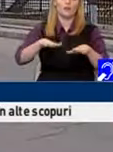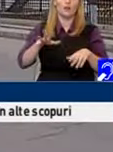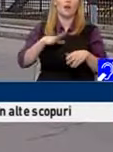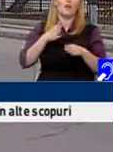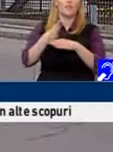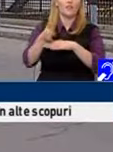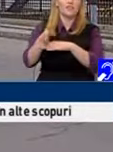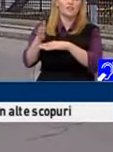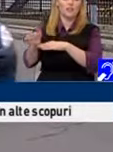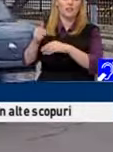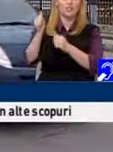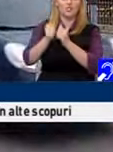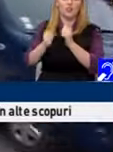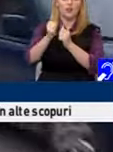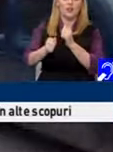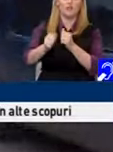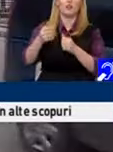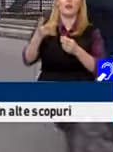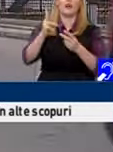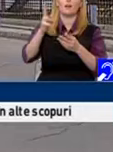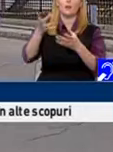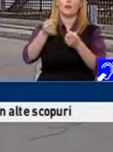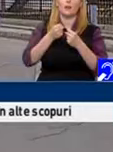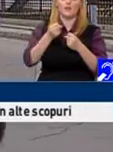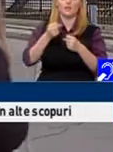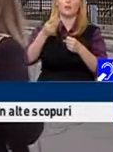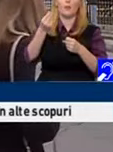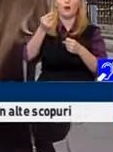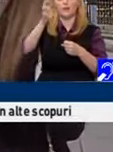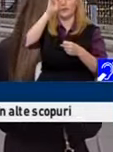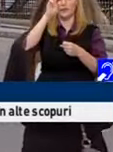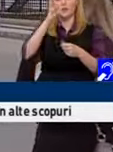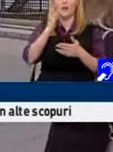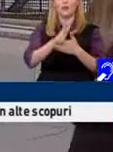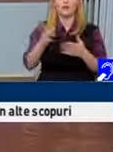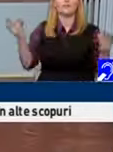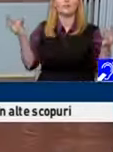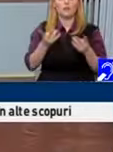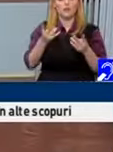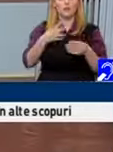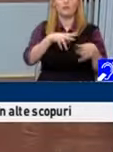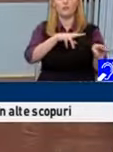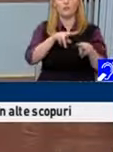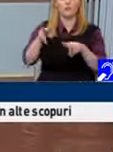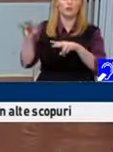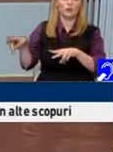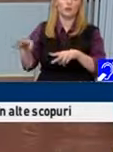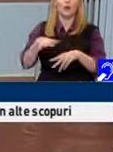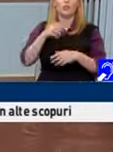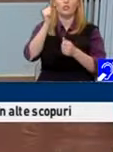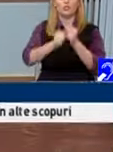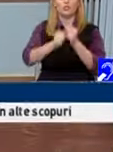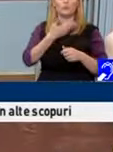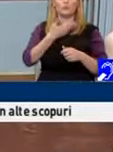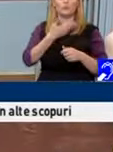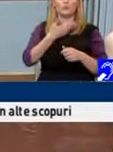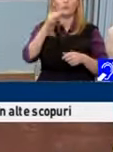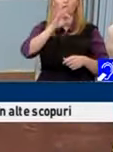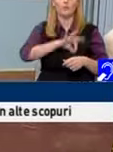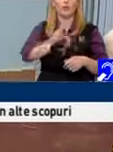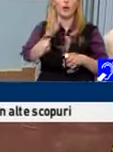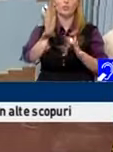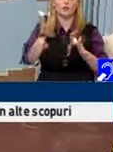vizita periodic pe cei care primesc bani de la stat. Oficialii spun că este nevoie de un asemenea control pentru că adesea banii nu sunt folosiți așa